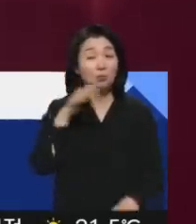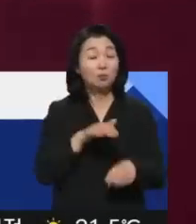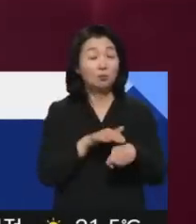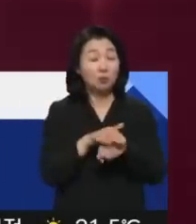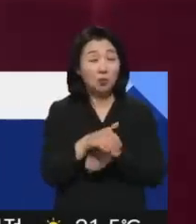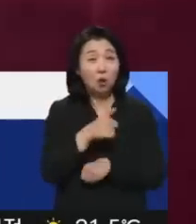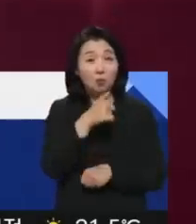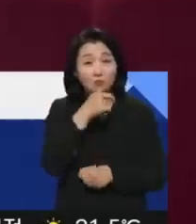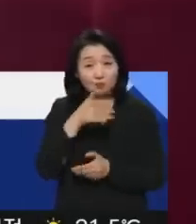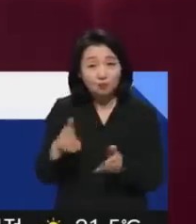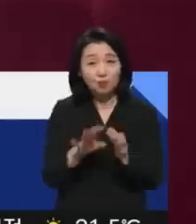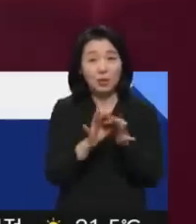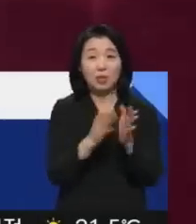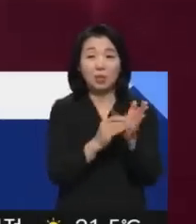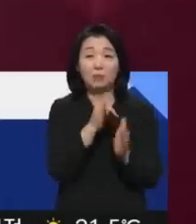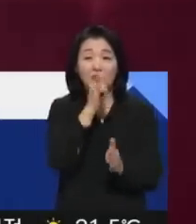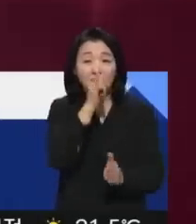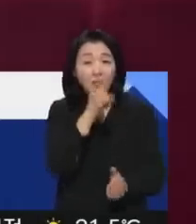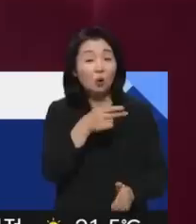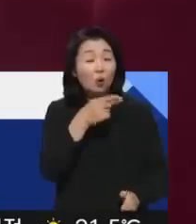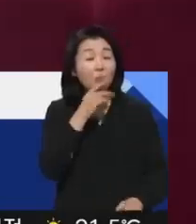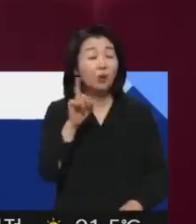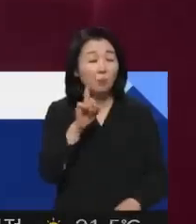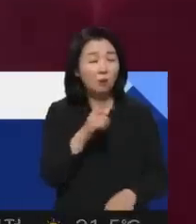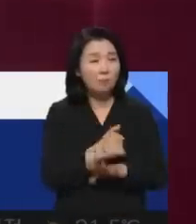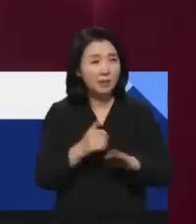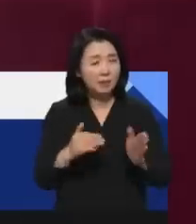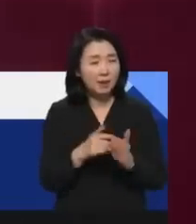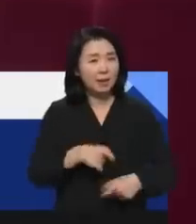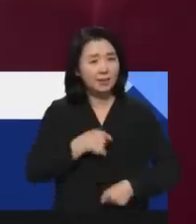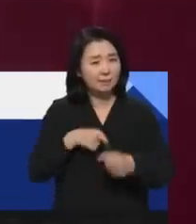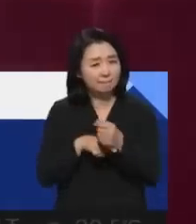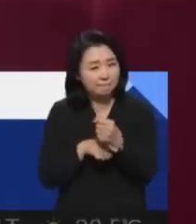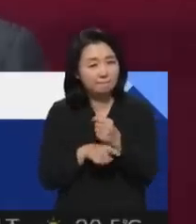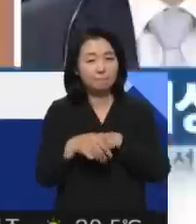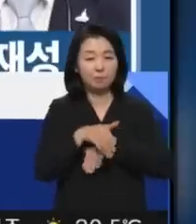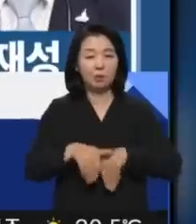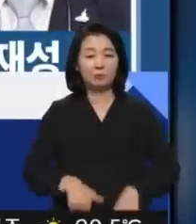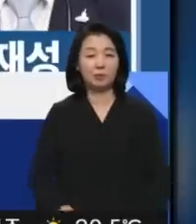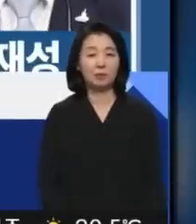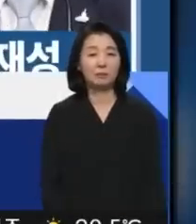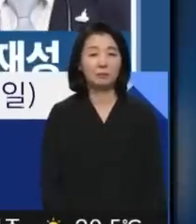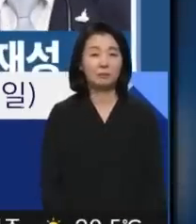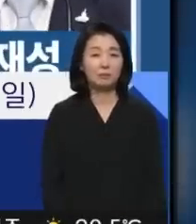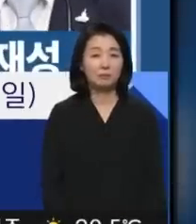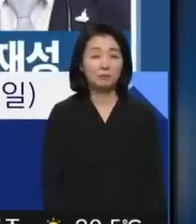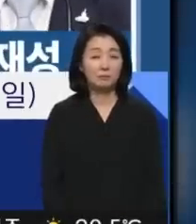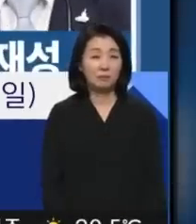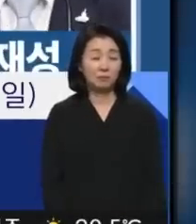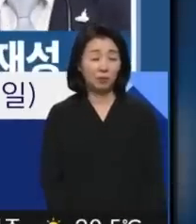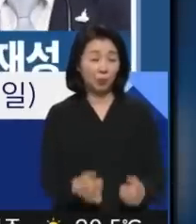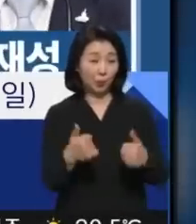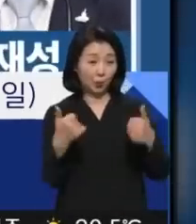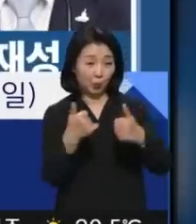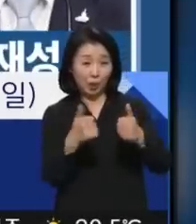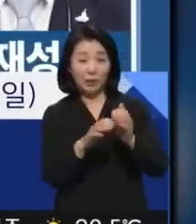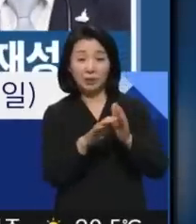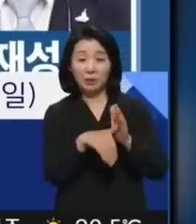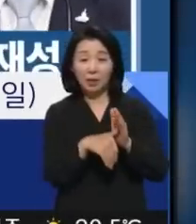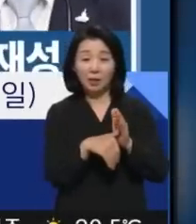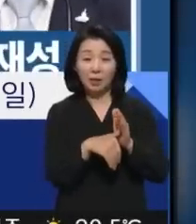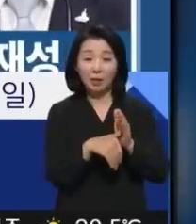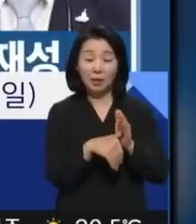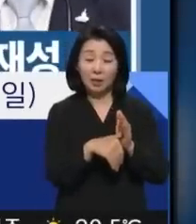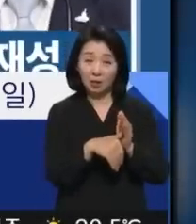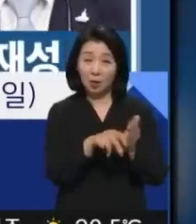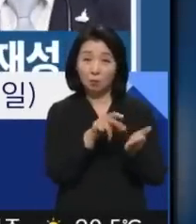담겨 있지 않았는지 끝까지 진실을 추궁해 갈 것입니다. 정상회담에서 있었던 일